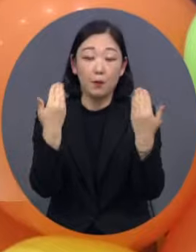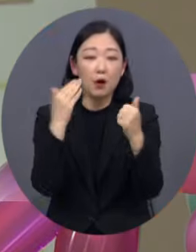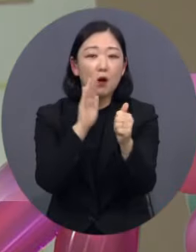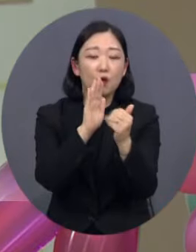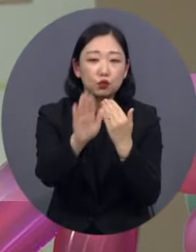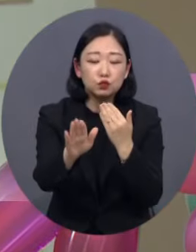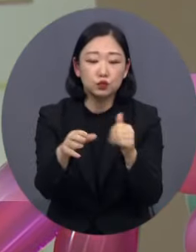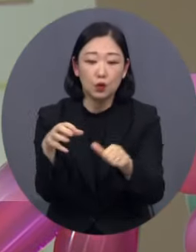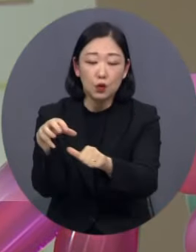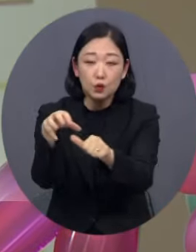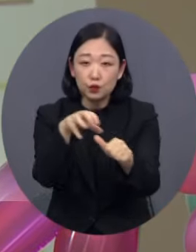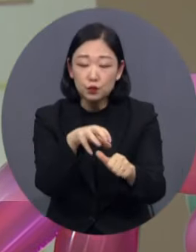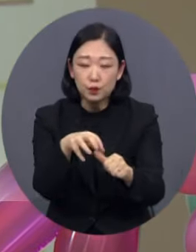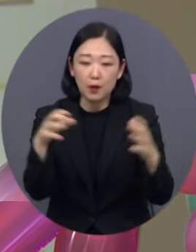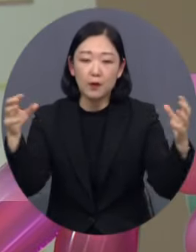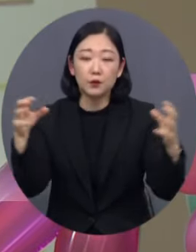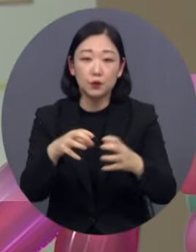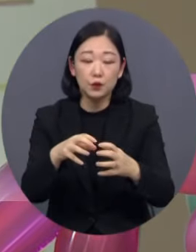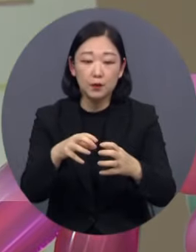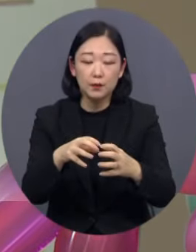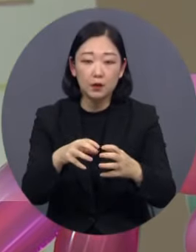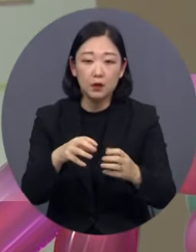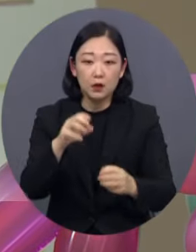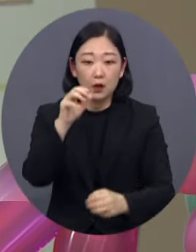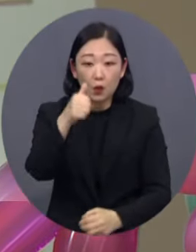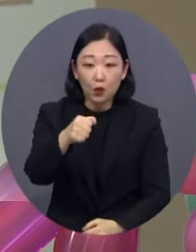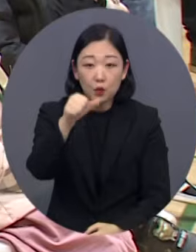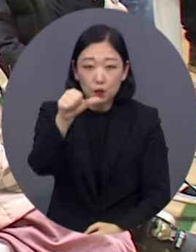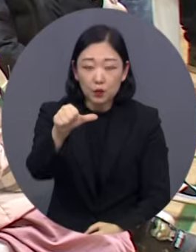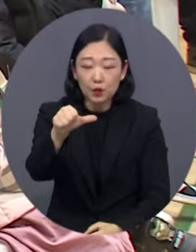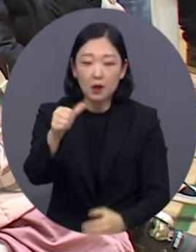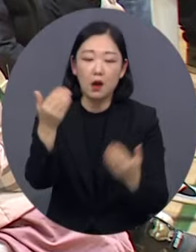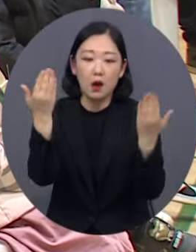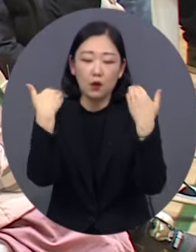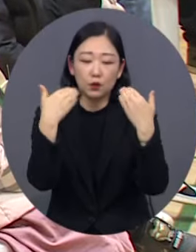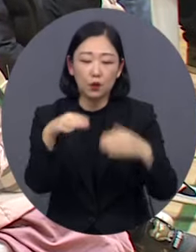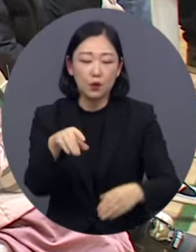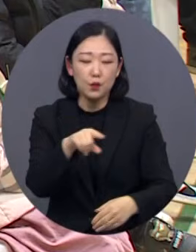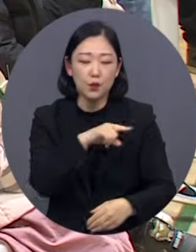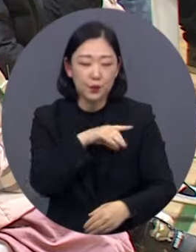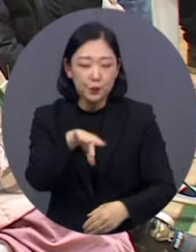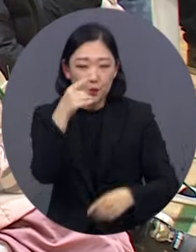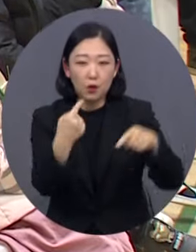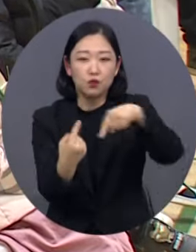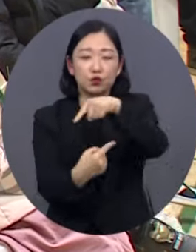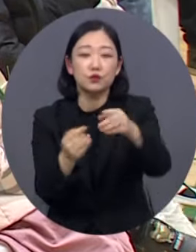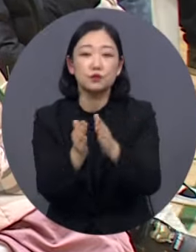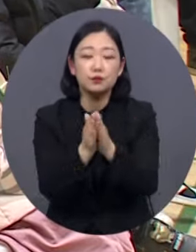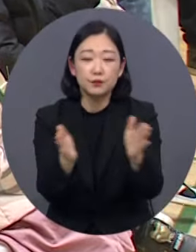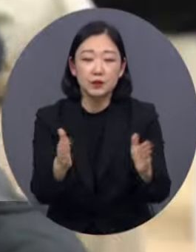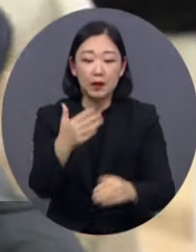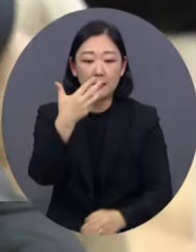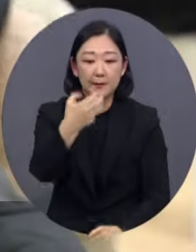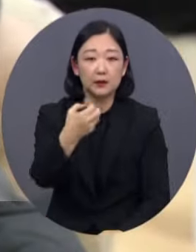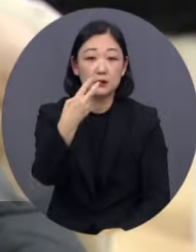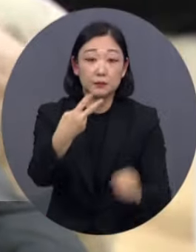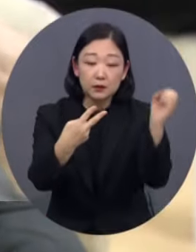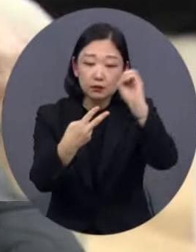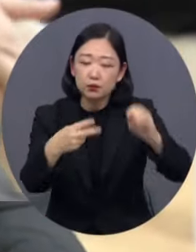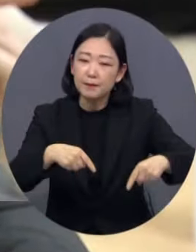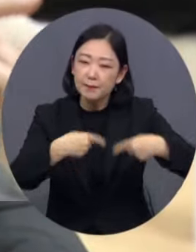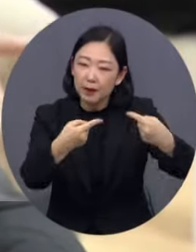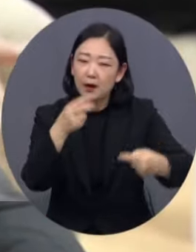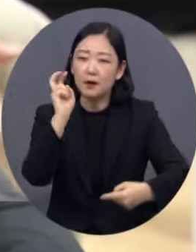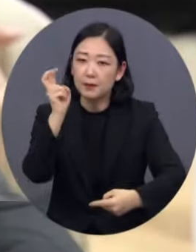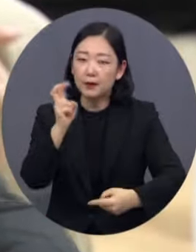교실이 통합된 늘봄 학교가 도내 55개 교에서 우선 운영을 시작한 가운데 대상 학생의 82%가 참여할